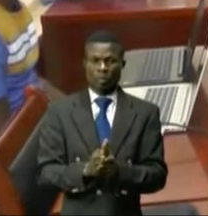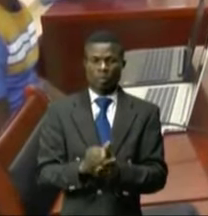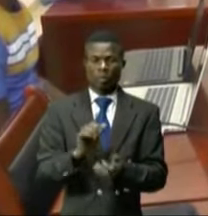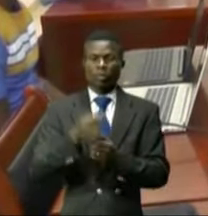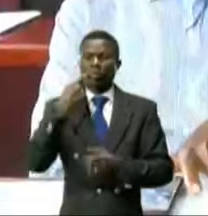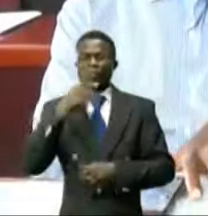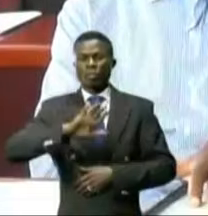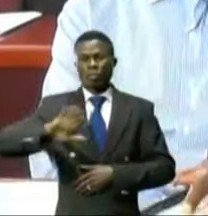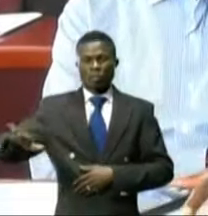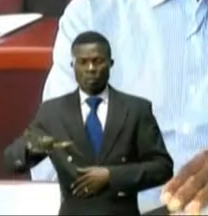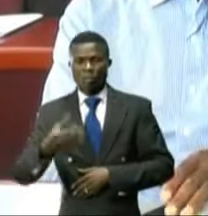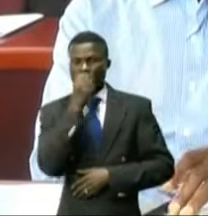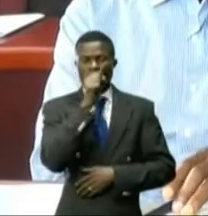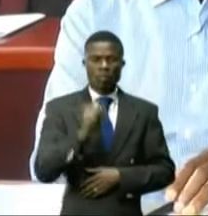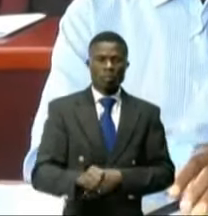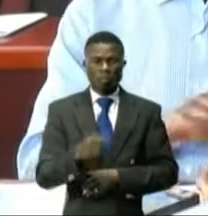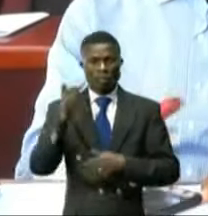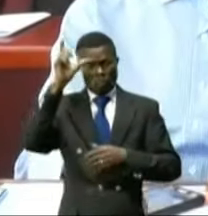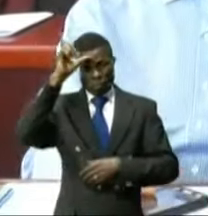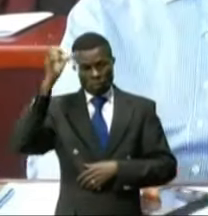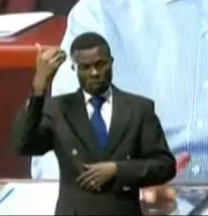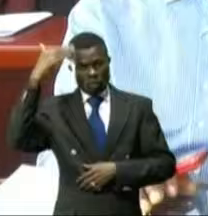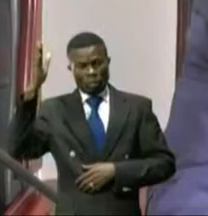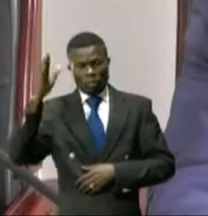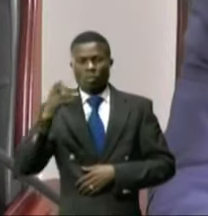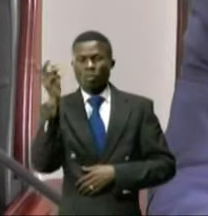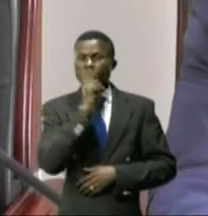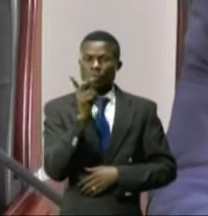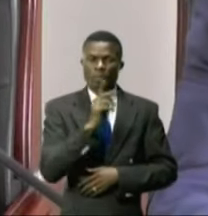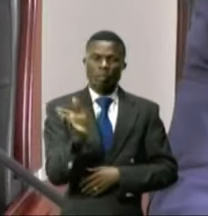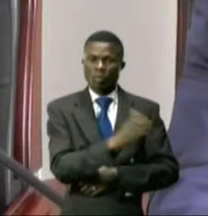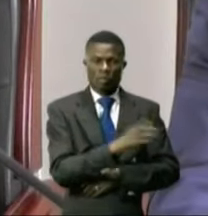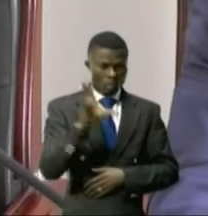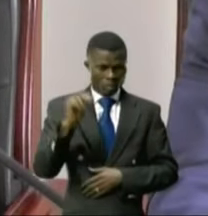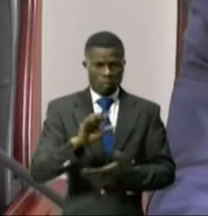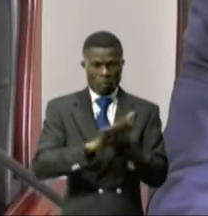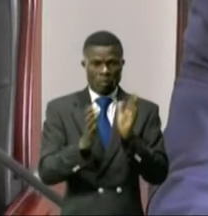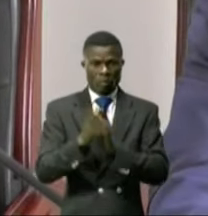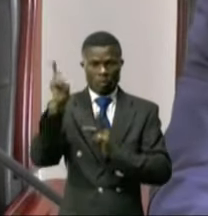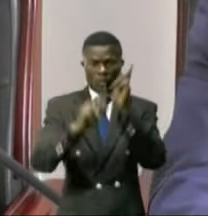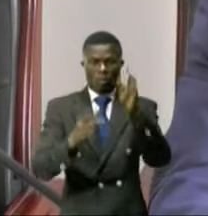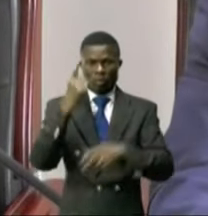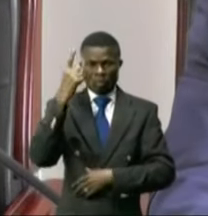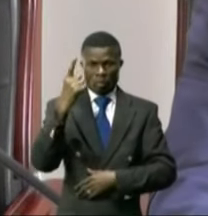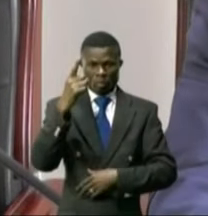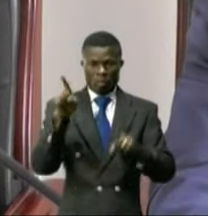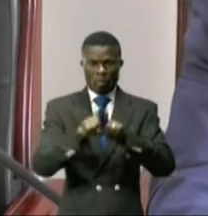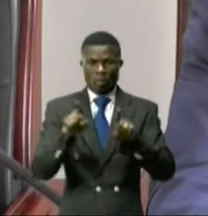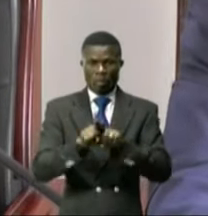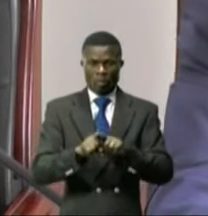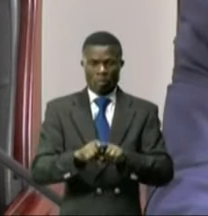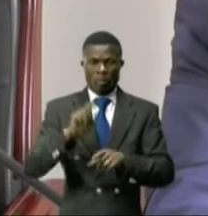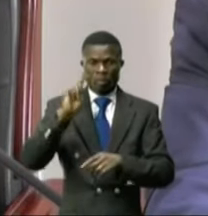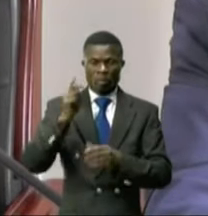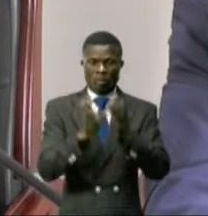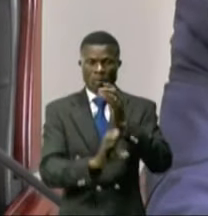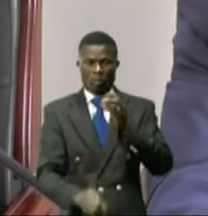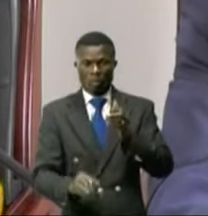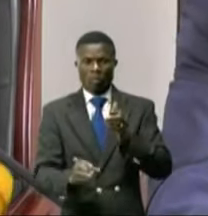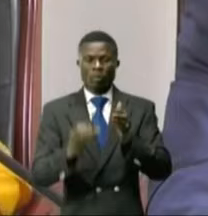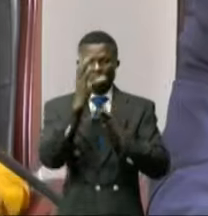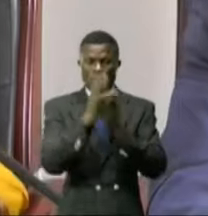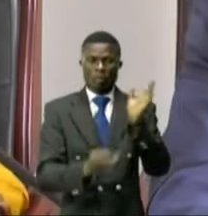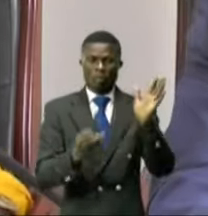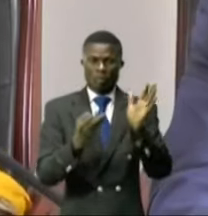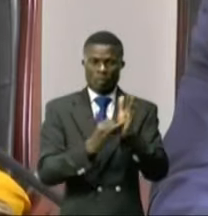Balouba, les Baswahili, les Bangala, les Bakongo, non. Nous devons être un seul peuple, comme le dit 2 Chronique 7-14.